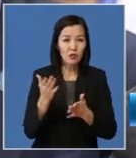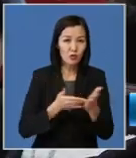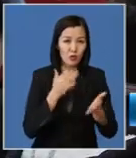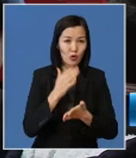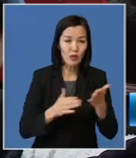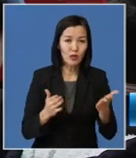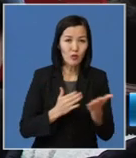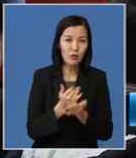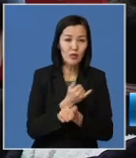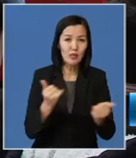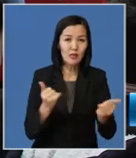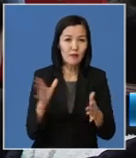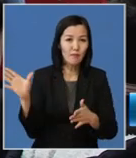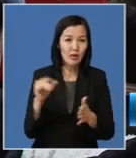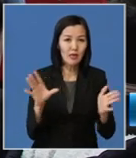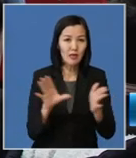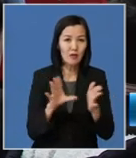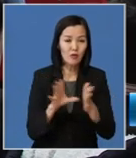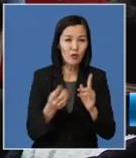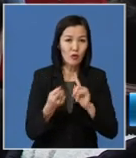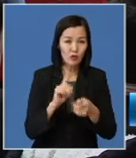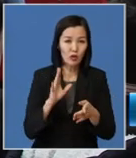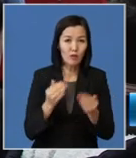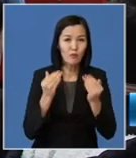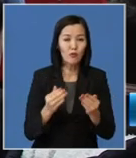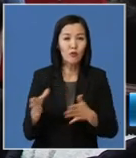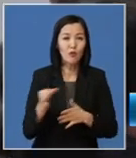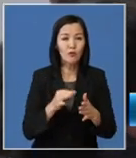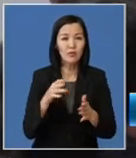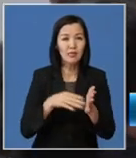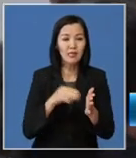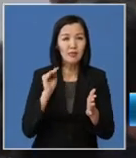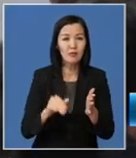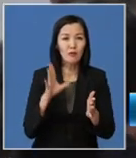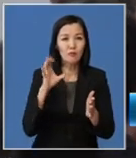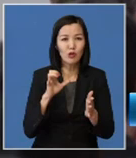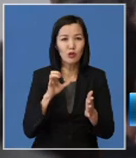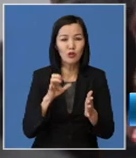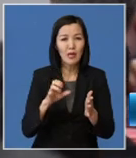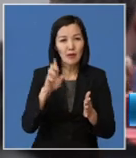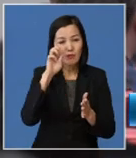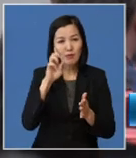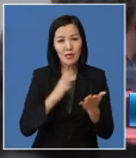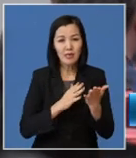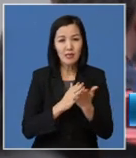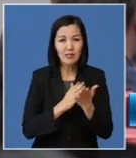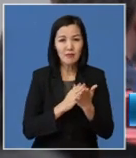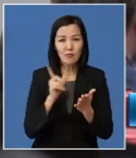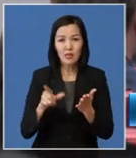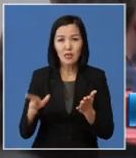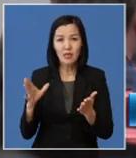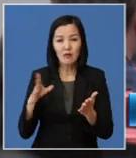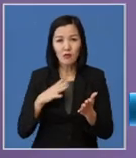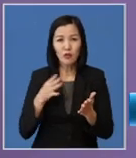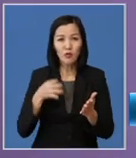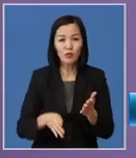Көрсетілетін қызметтің барлығы электронды форматқа ауыстырылмақ. Бүгінде облыста 8500-ден аса мемлекеттік қызметкер болса, соның